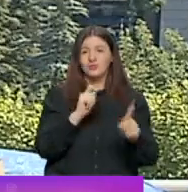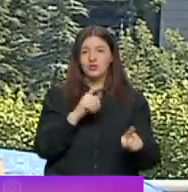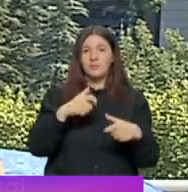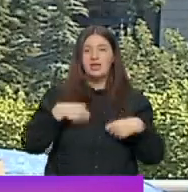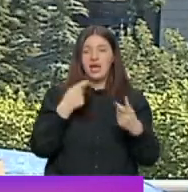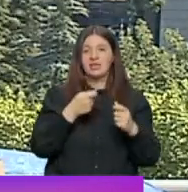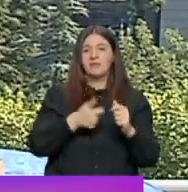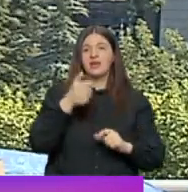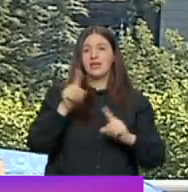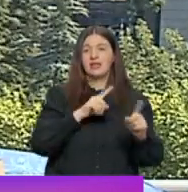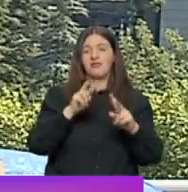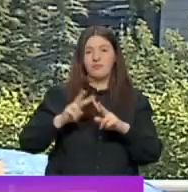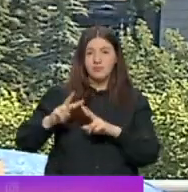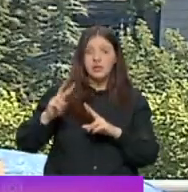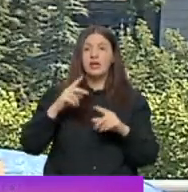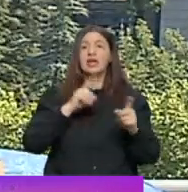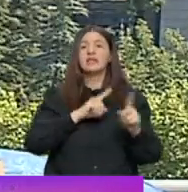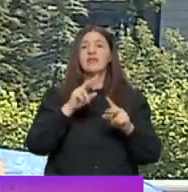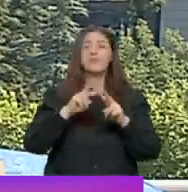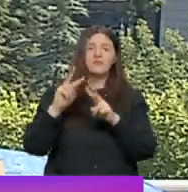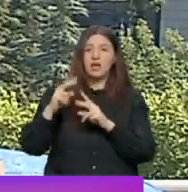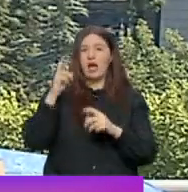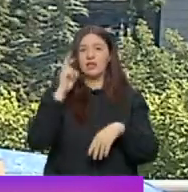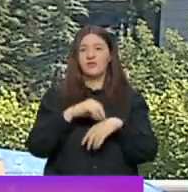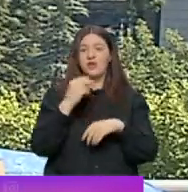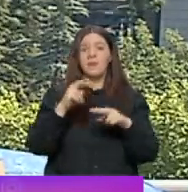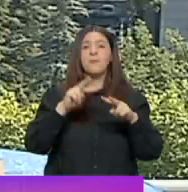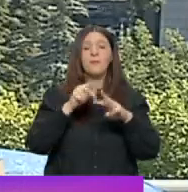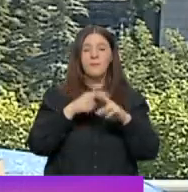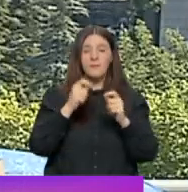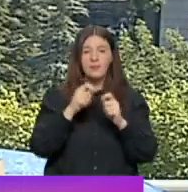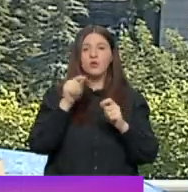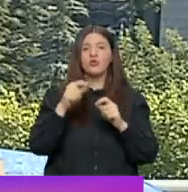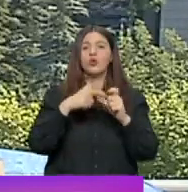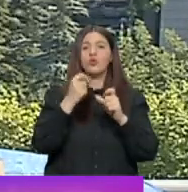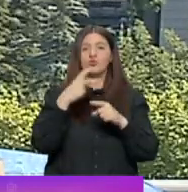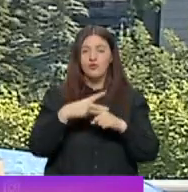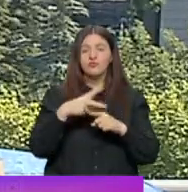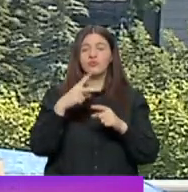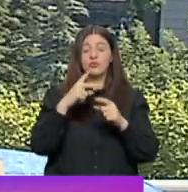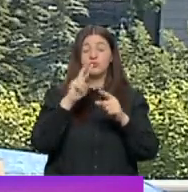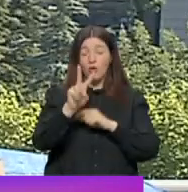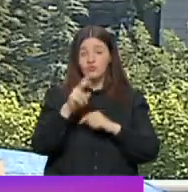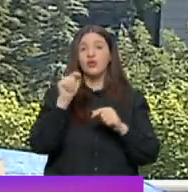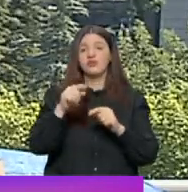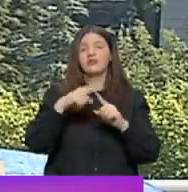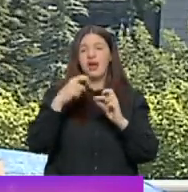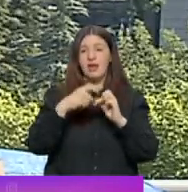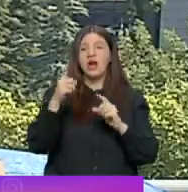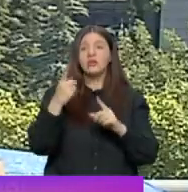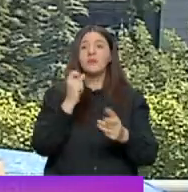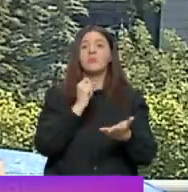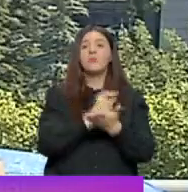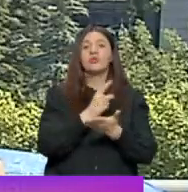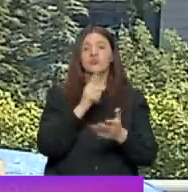Eğitim Bakanlığı'nın internet sitesi. İnternet sitesinde bir hatırlatalım. map.gov.tr adaylara ayrıca posta yoluyla bir